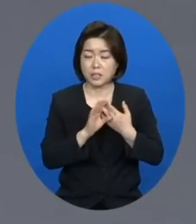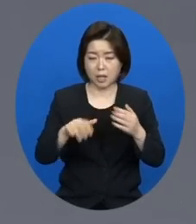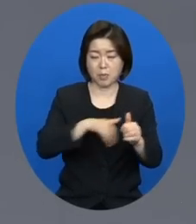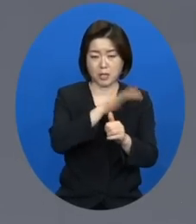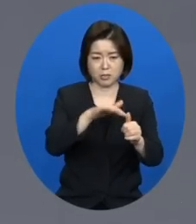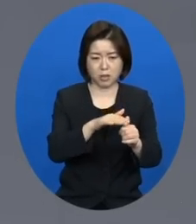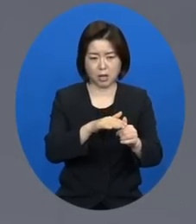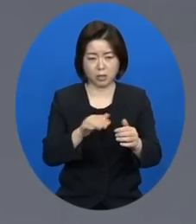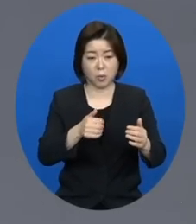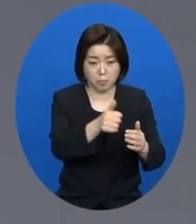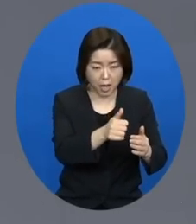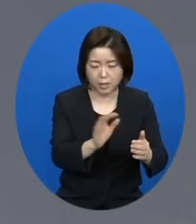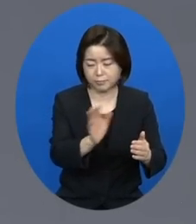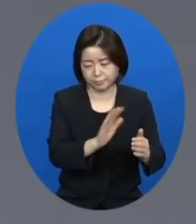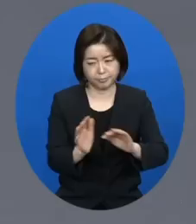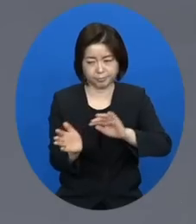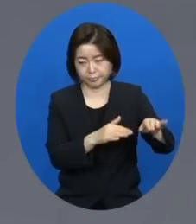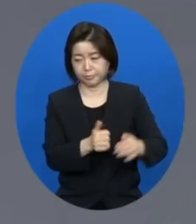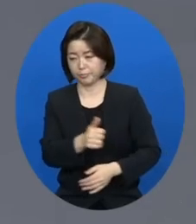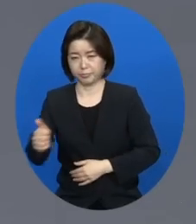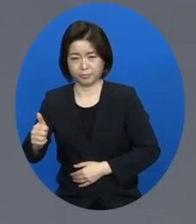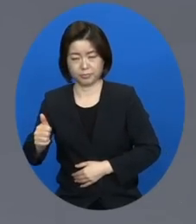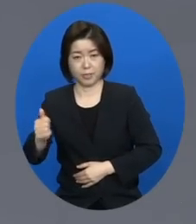환경을 피하는 것이 하나님이 주신 지혜거든요.